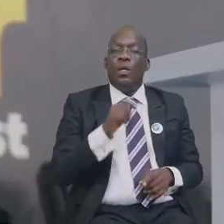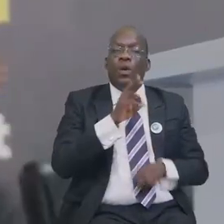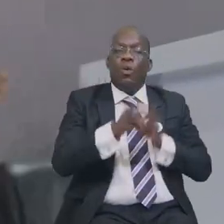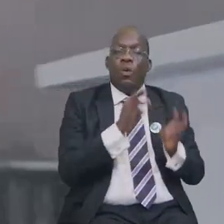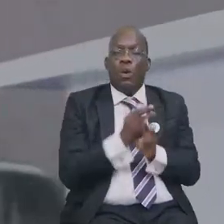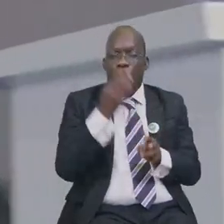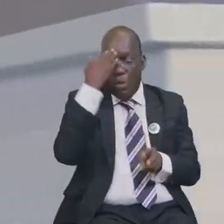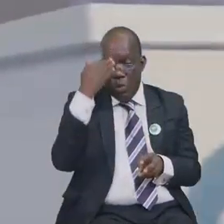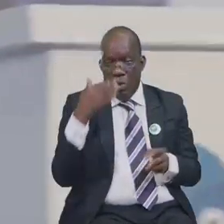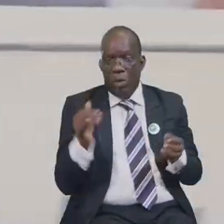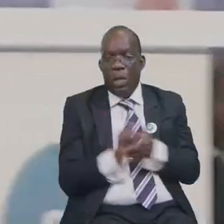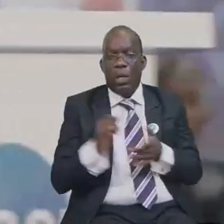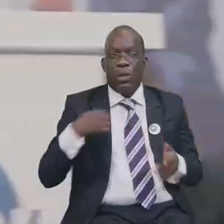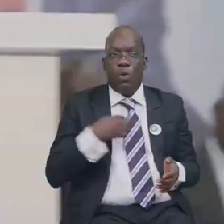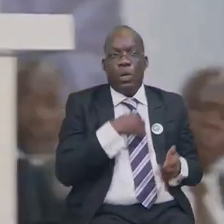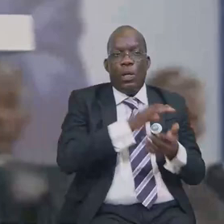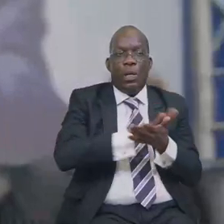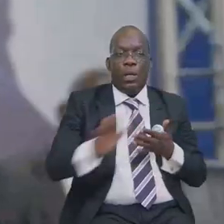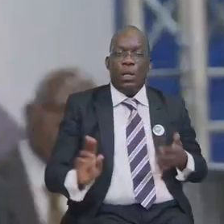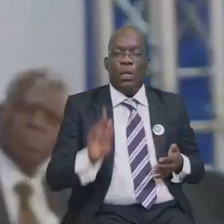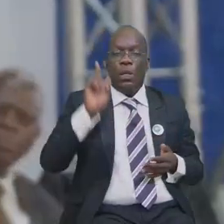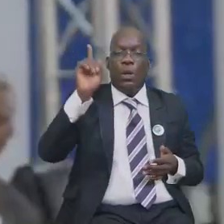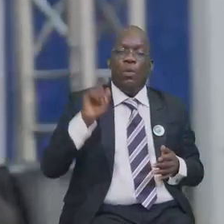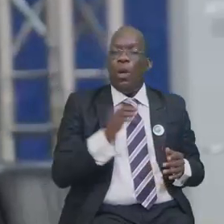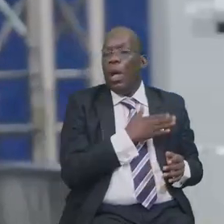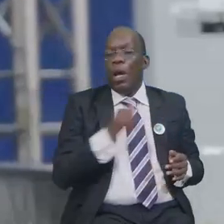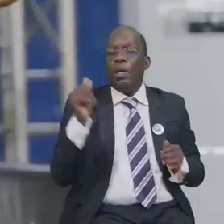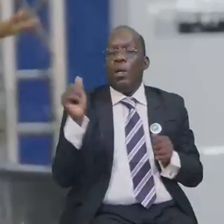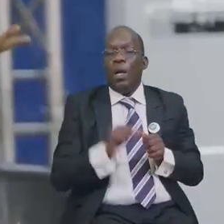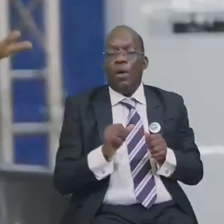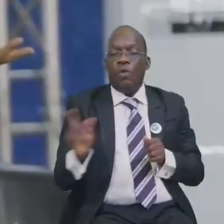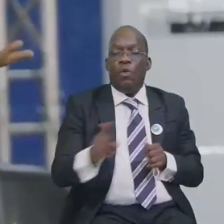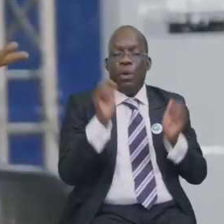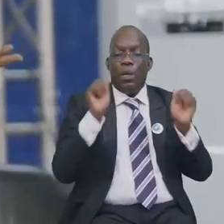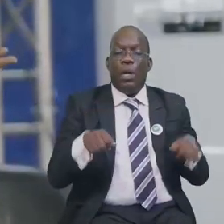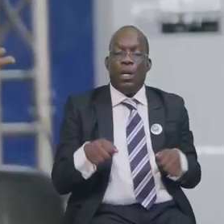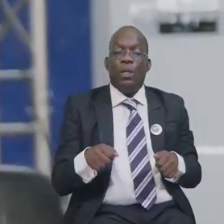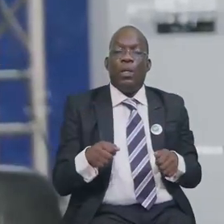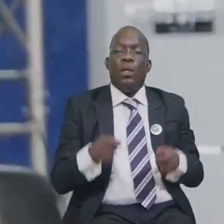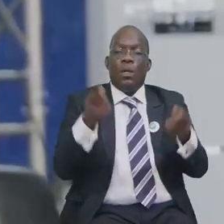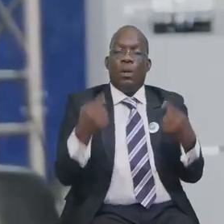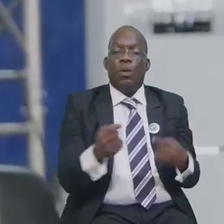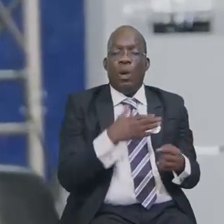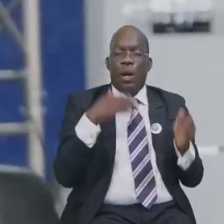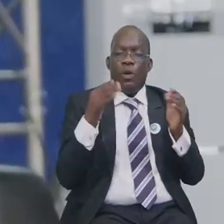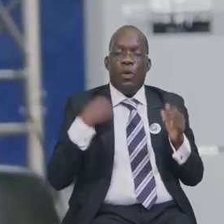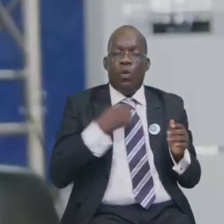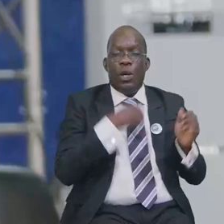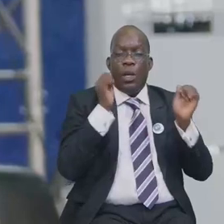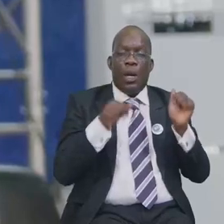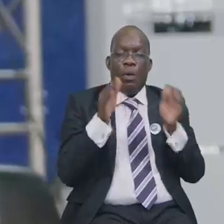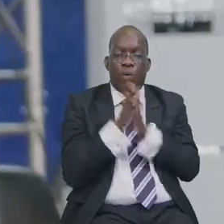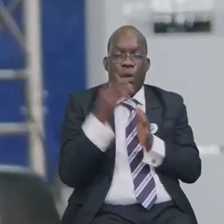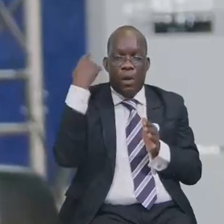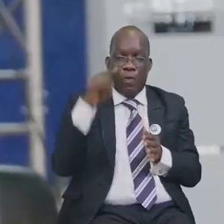nettoyons et nous essuyons le sol et tout le monde peut venir et nous pouvons prier pour eux et nos prières